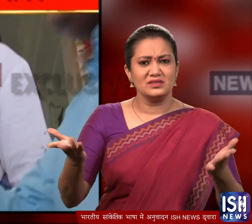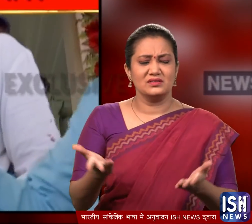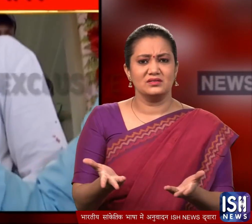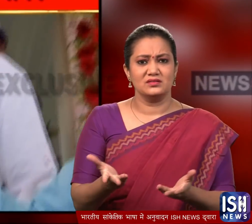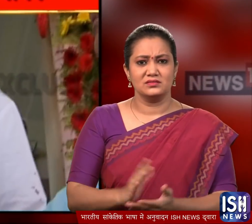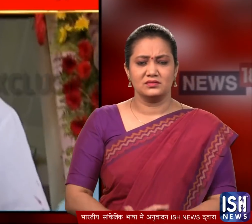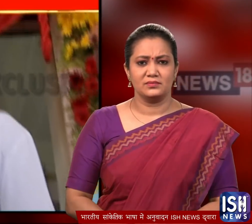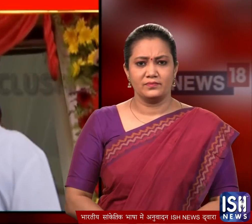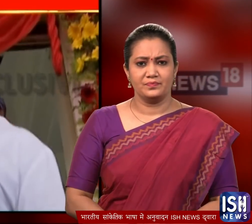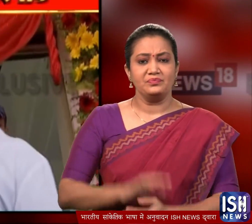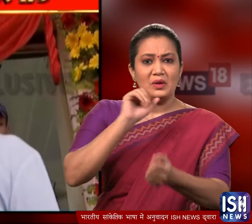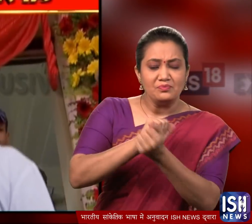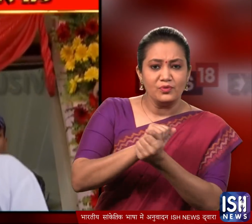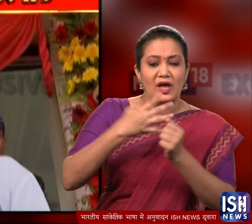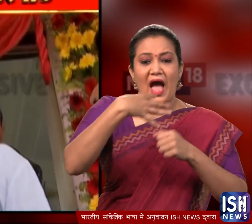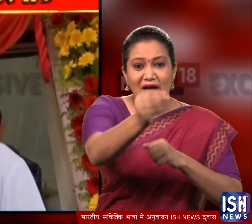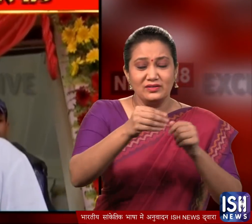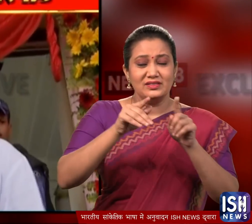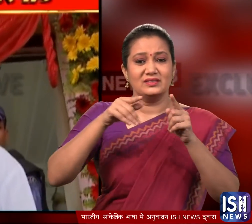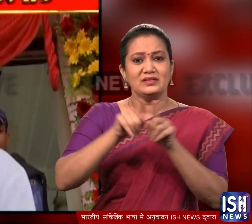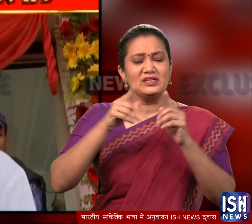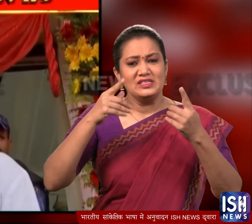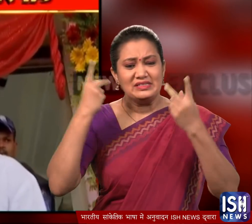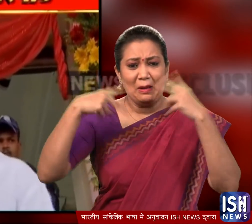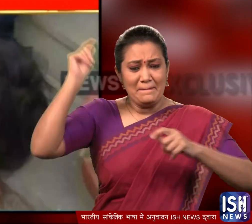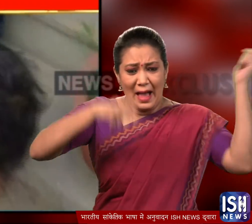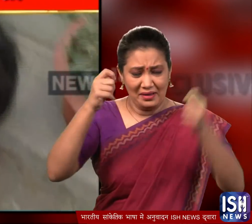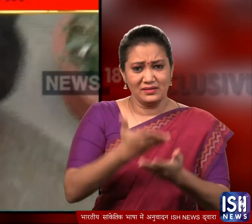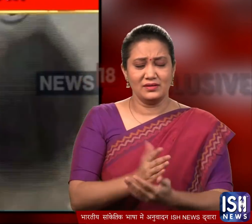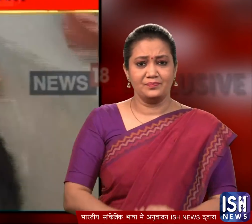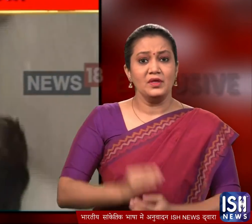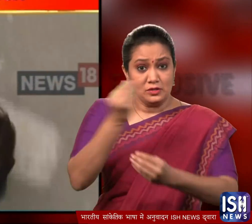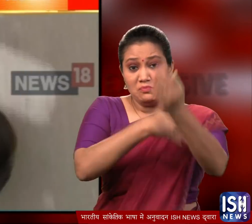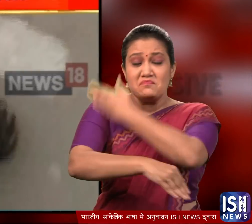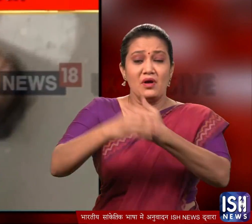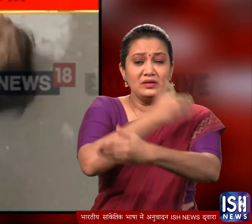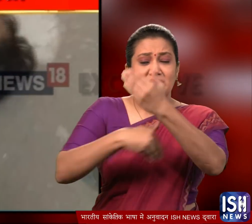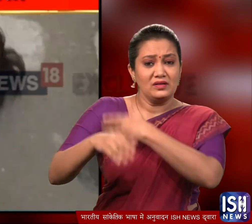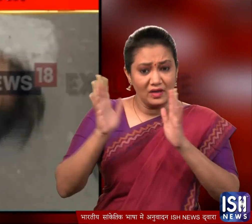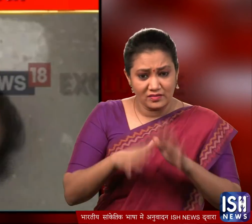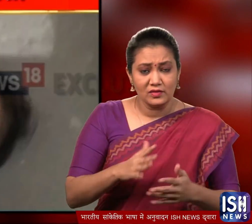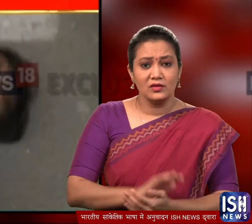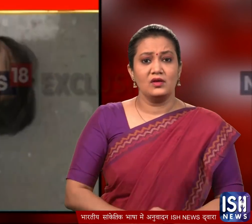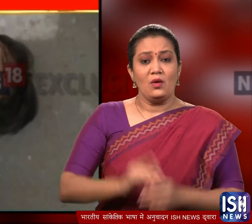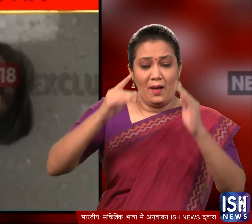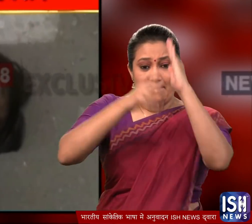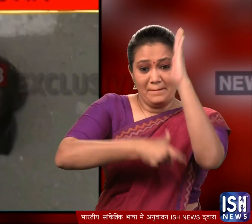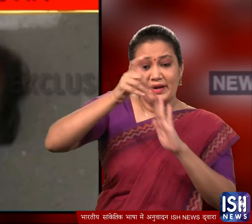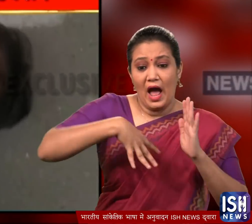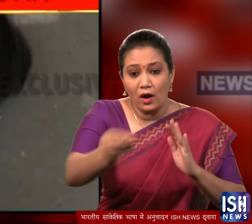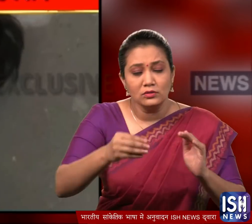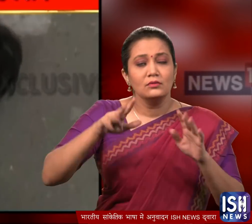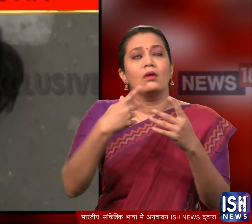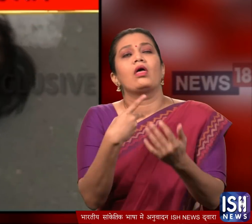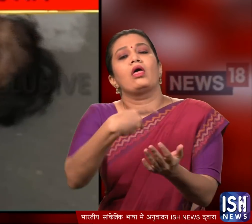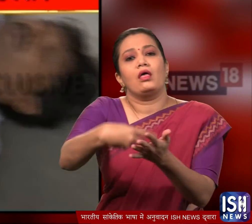को धक्का मार मार कर पुलिस सदन के बाहर फेंकने का काम कर। कुछ विधायकों को चोटें भी आईं। एक विधायक तो विधानसभा की बिल्डिंग के